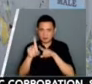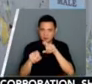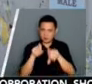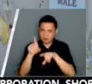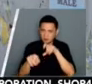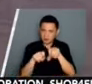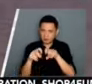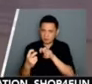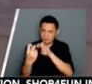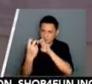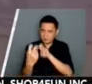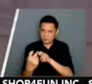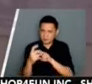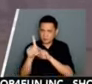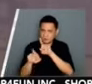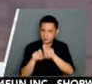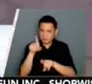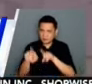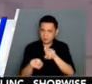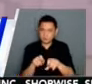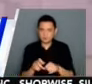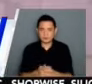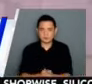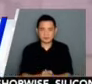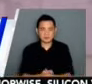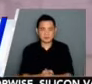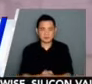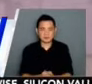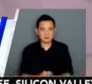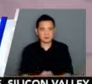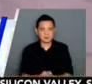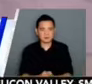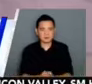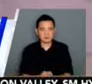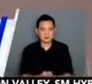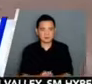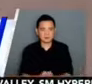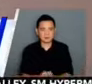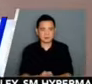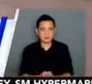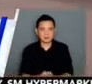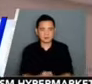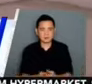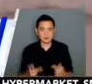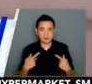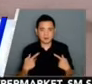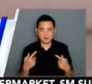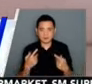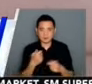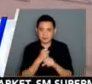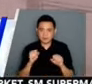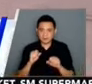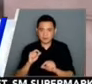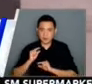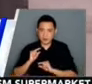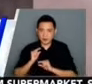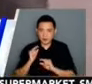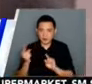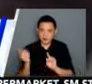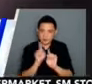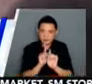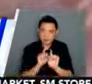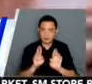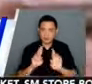hindi magkaroon ng security preparations pa at sana maging masimple na lang daw ang kanilang gagawing